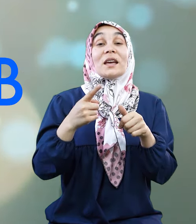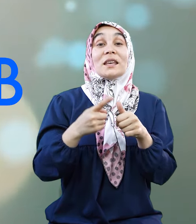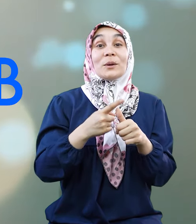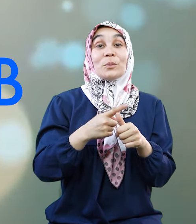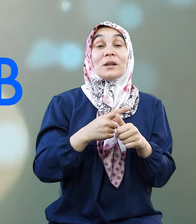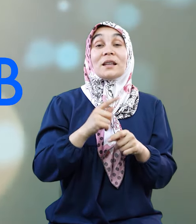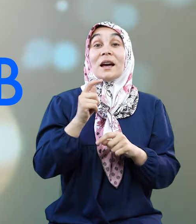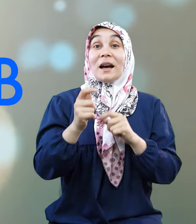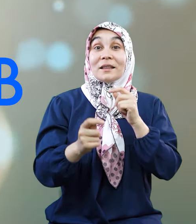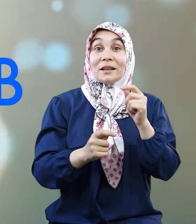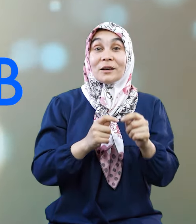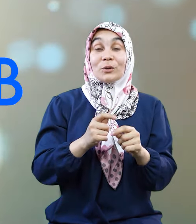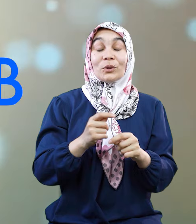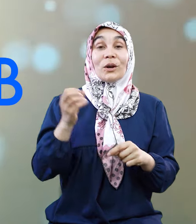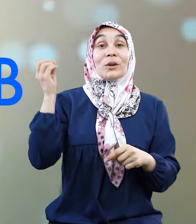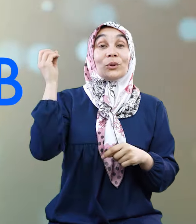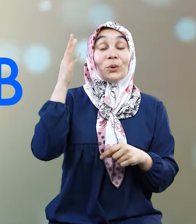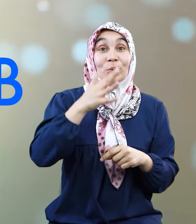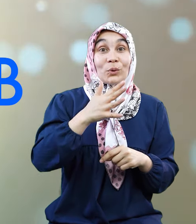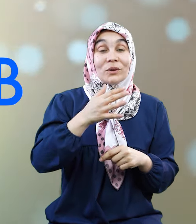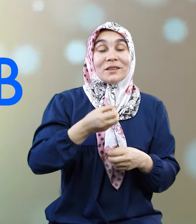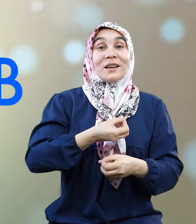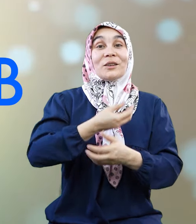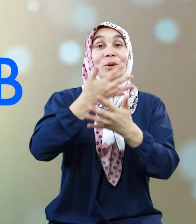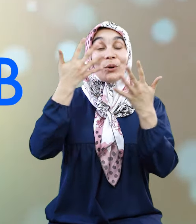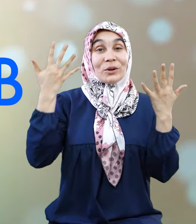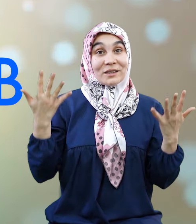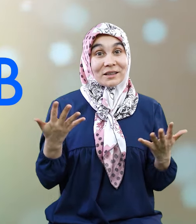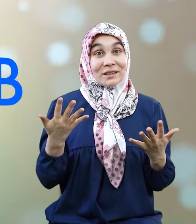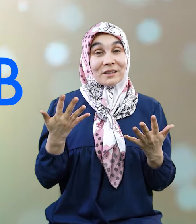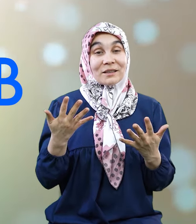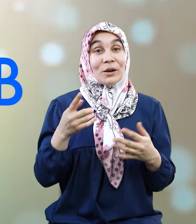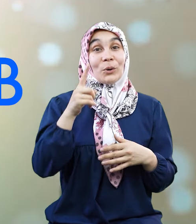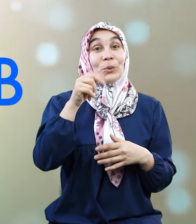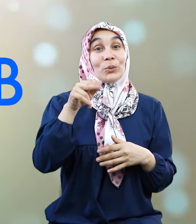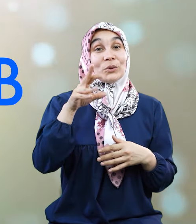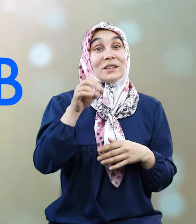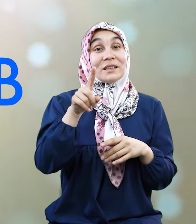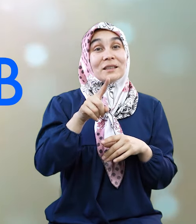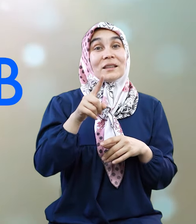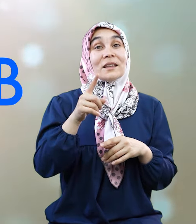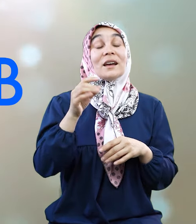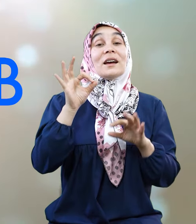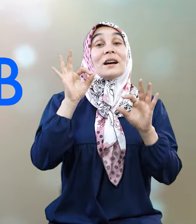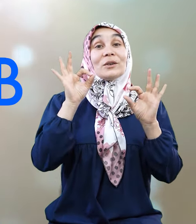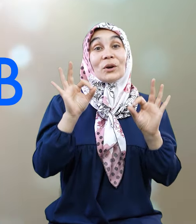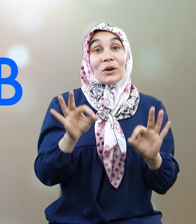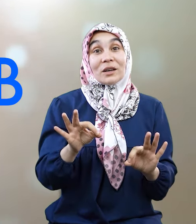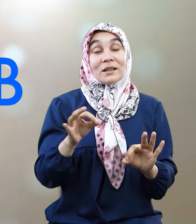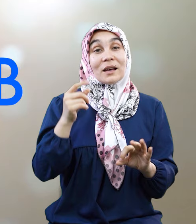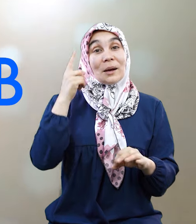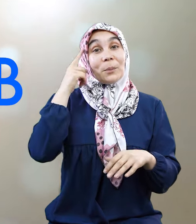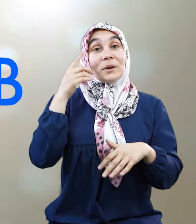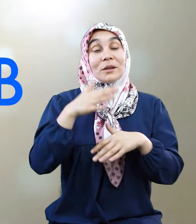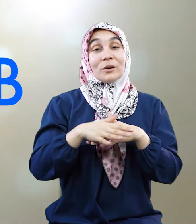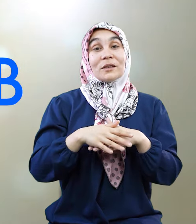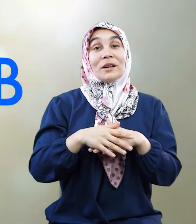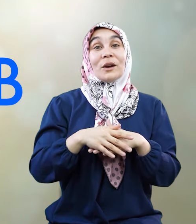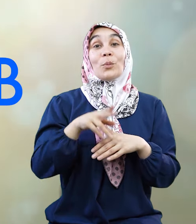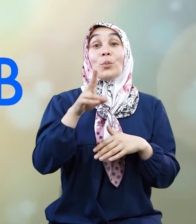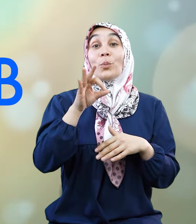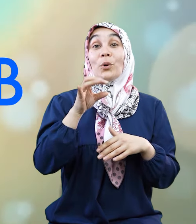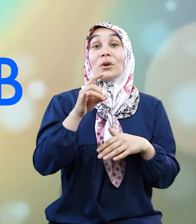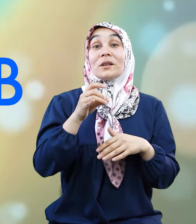bilan atalib, Nur, ya'ni yorug'lik. Huda, ya'ni hidoyat. Muborak,